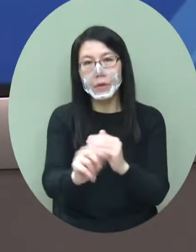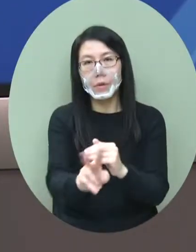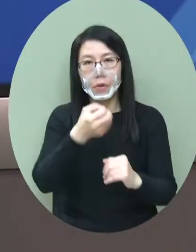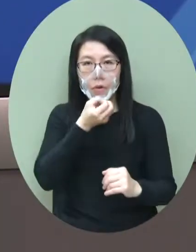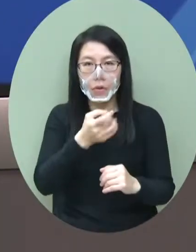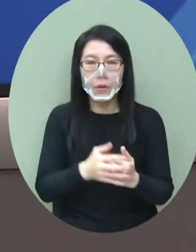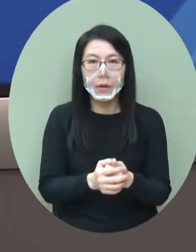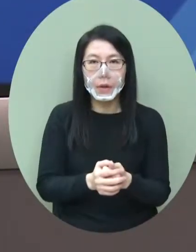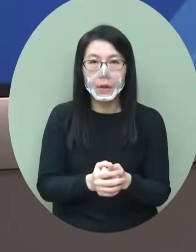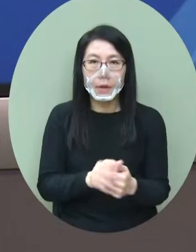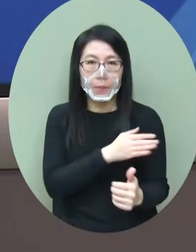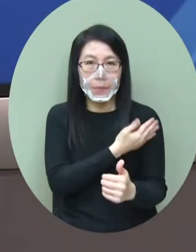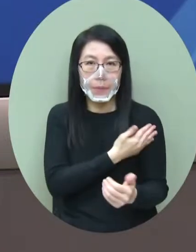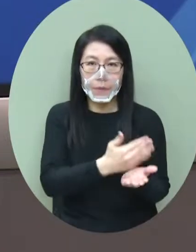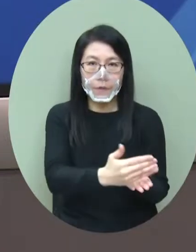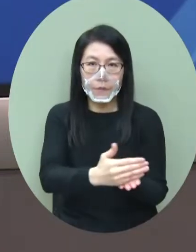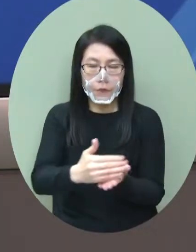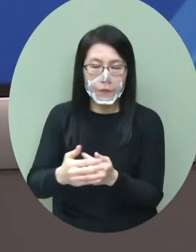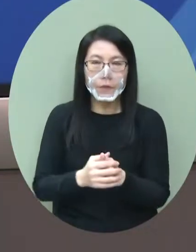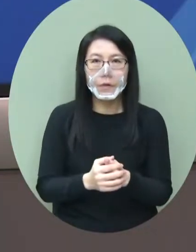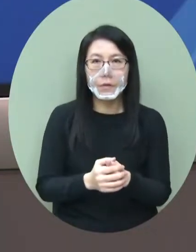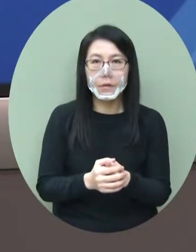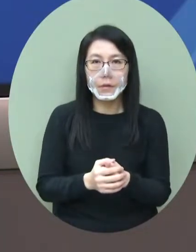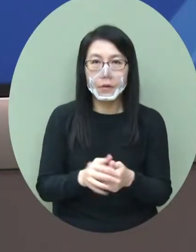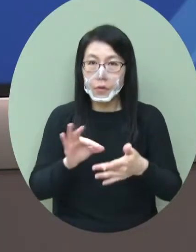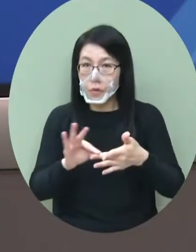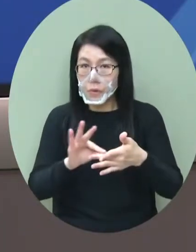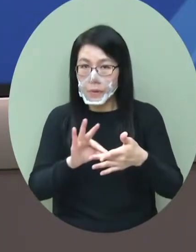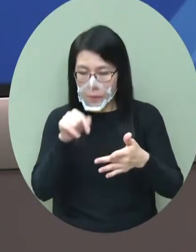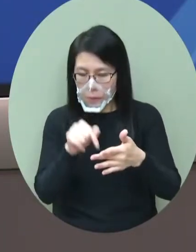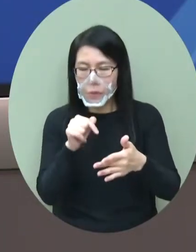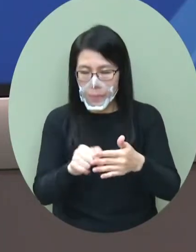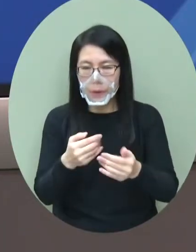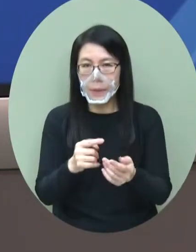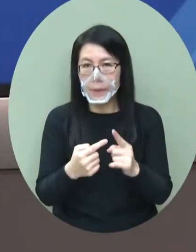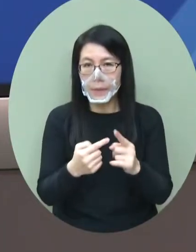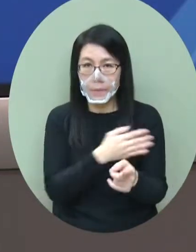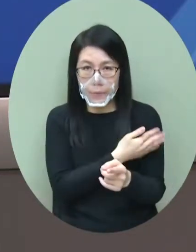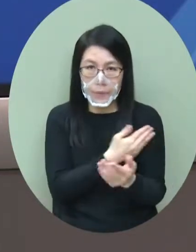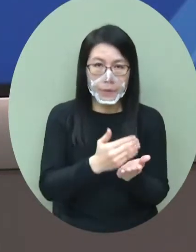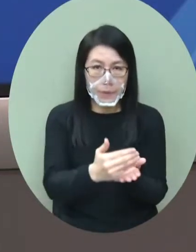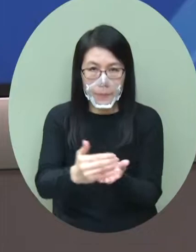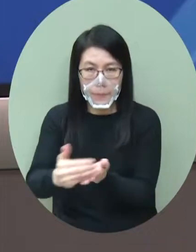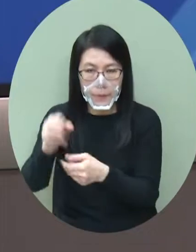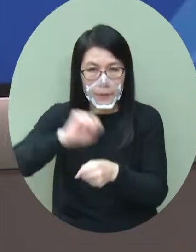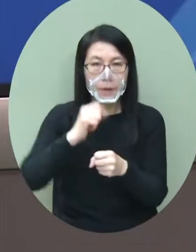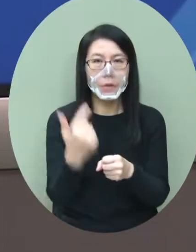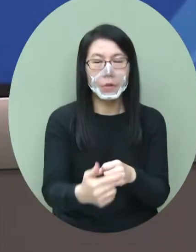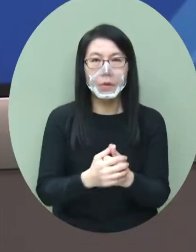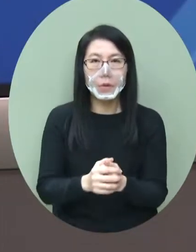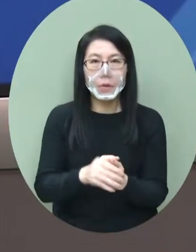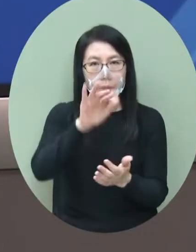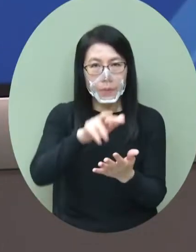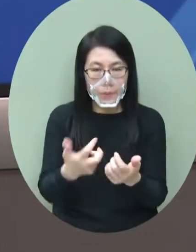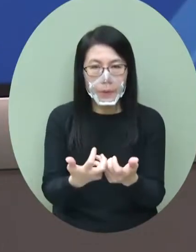过提起这一方面，我们给前线院舍人员的装备是增加了。这一方